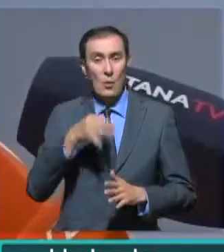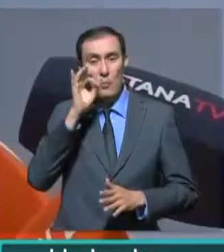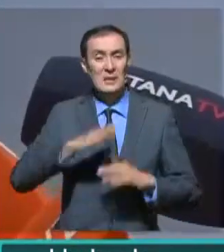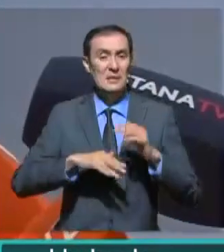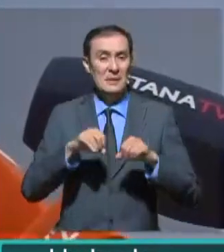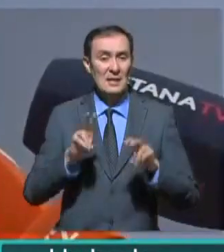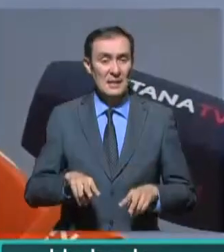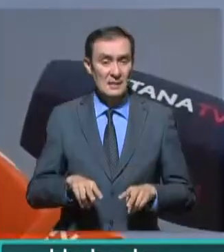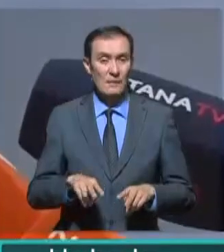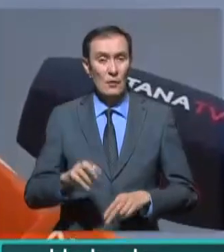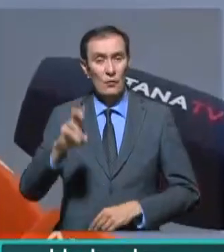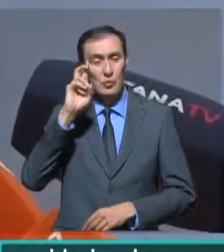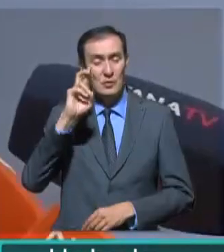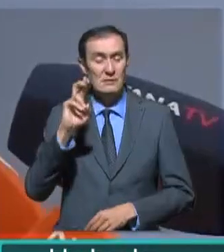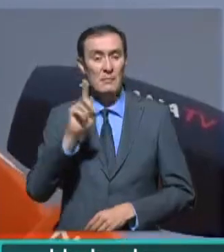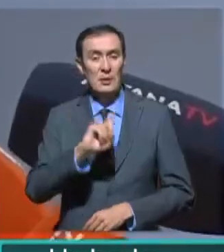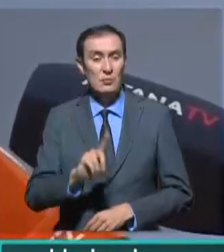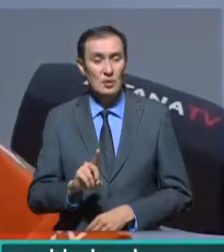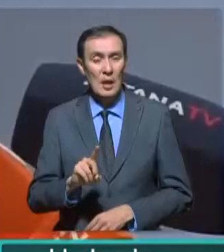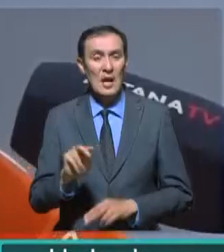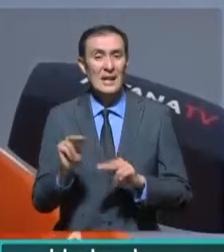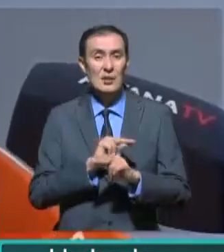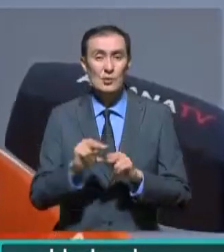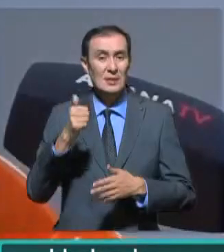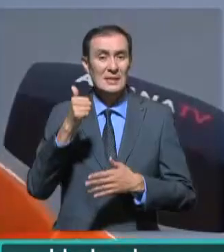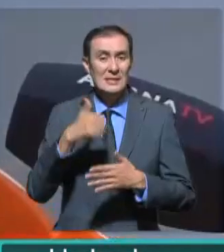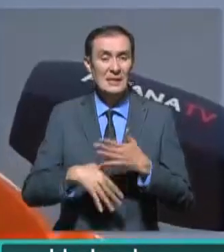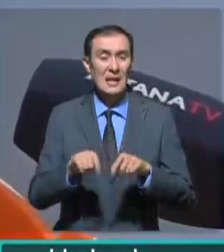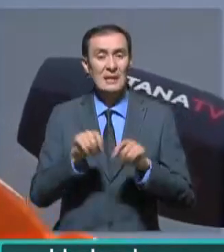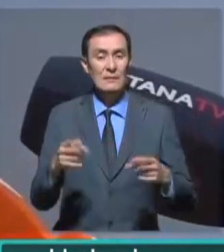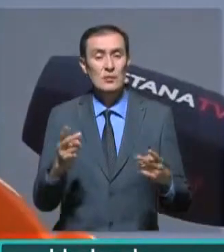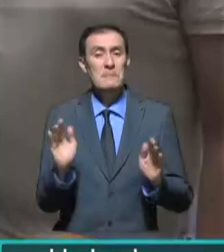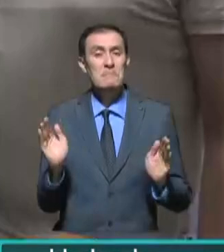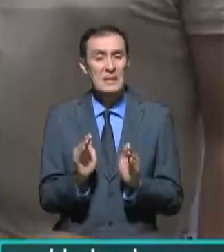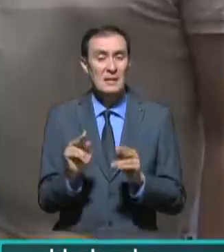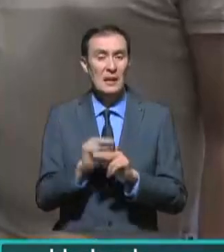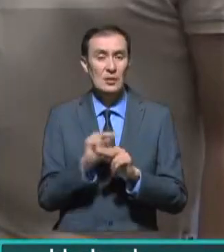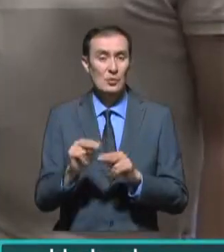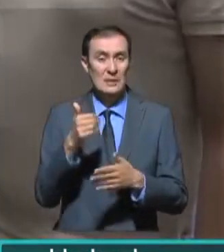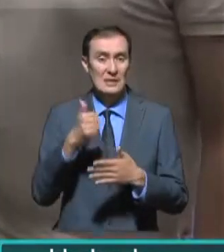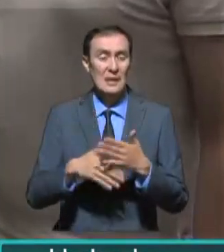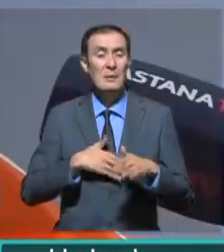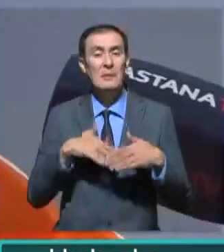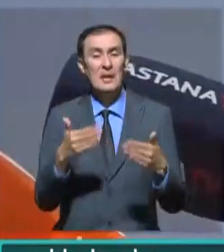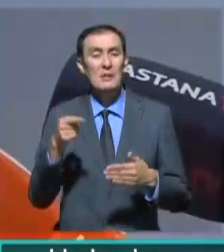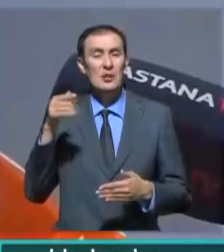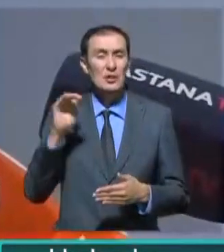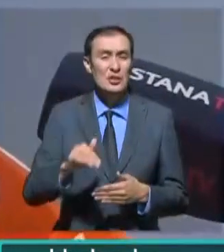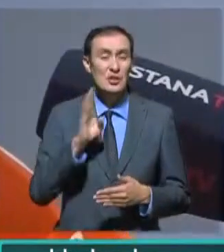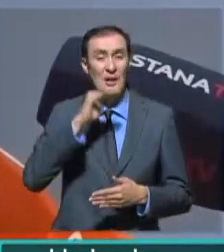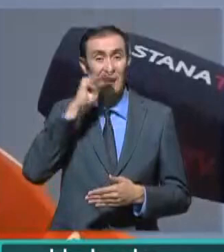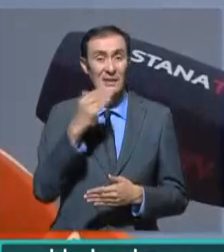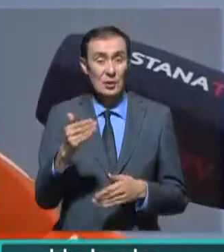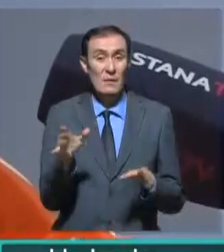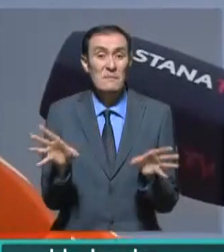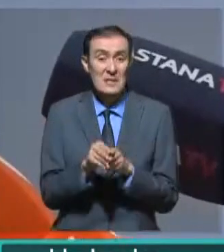квалифицированных кадров в государстве, потому что коррекционные центры необходимо открывать, мини-коррекционные центры. Мы же предлагаем тысячи родителей, сидящие с